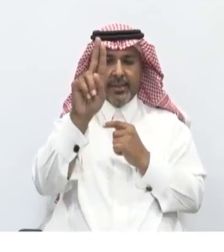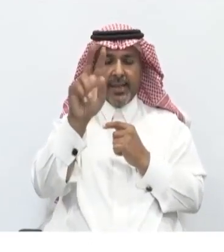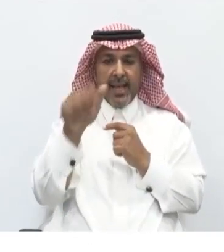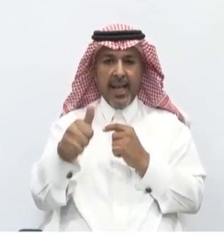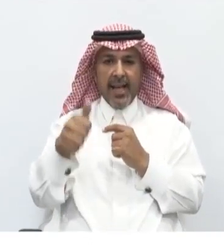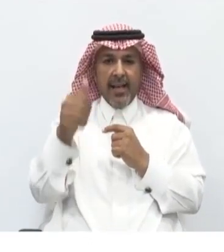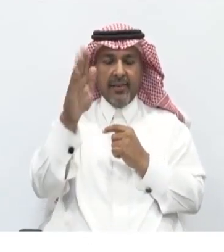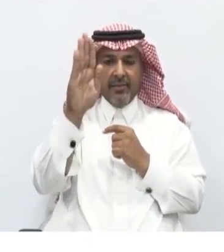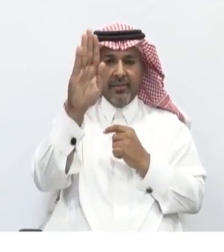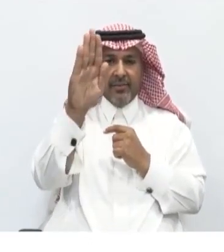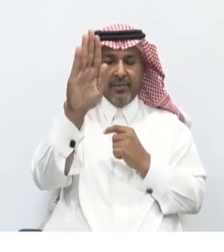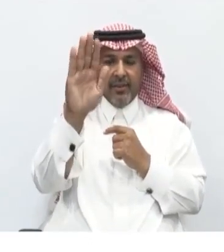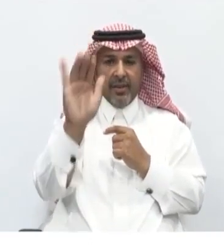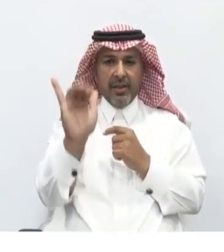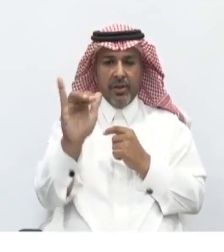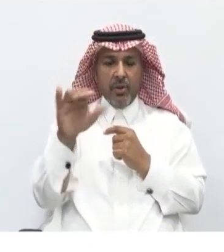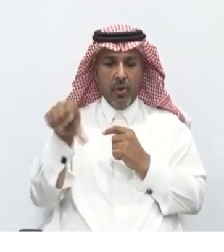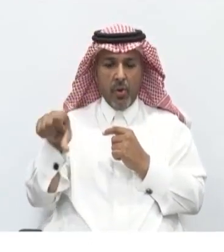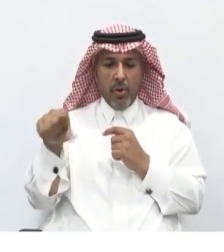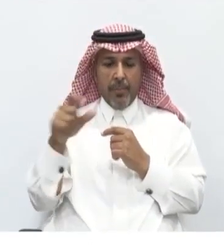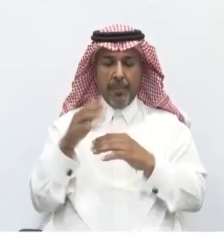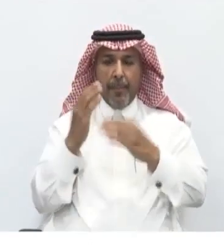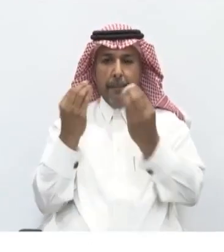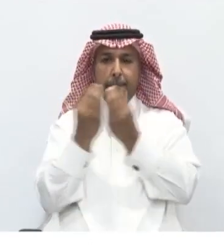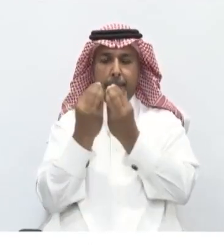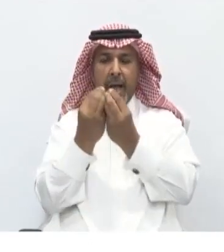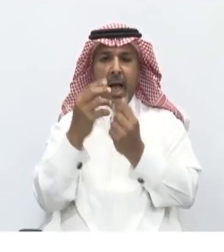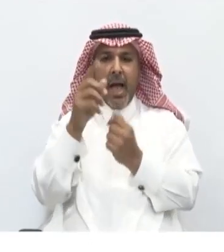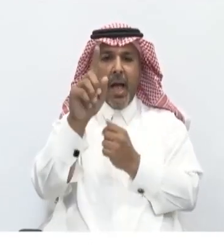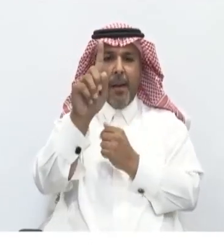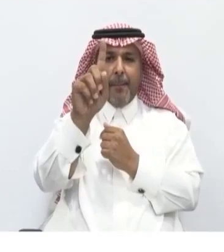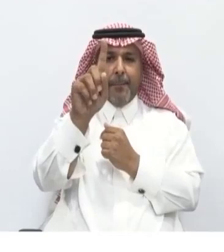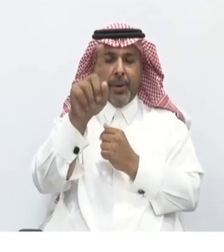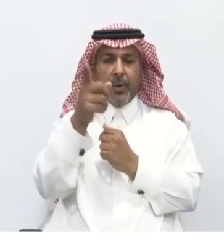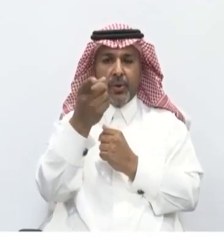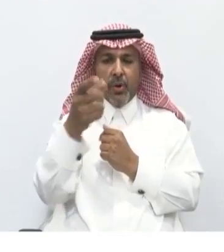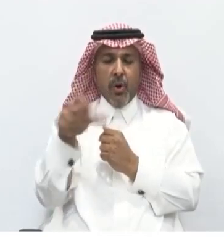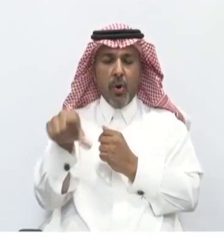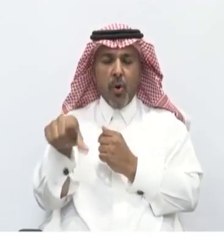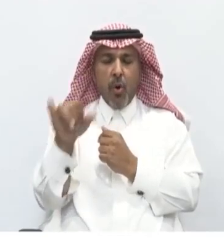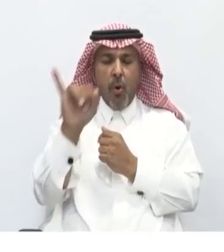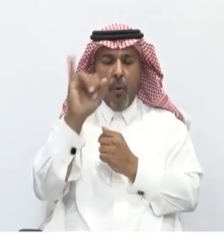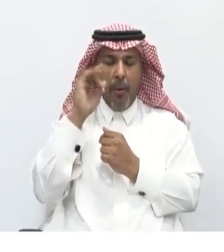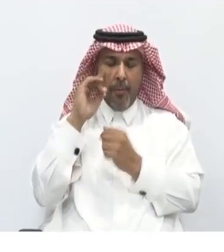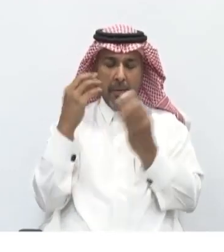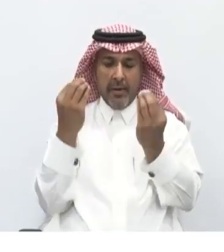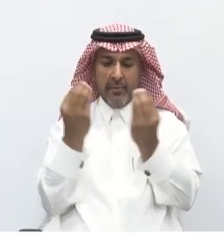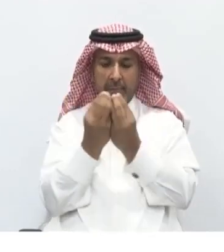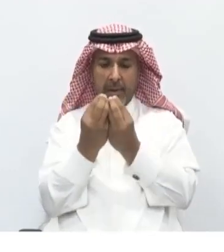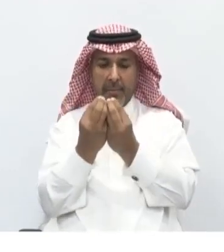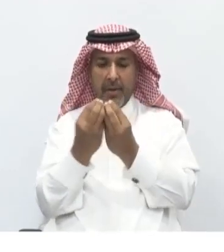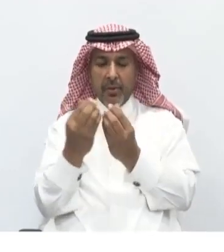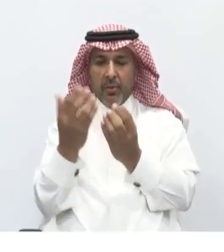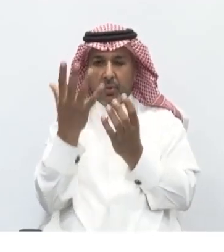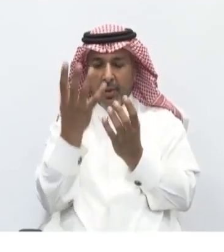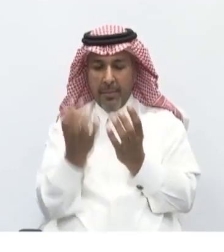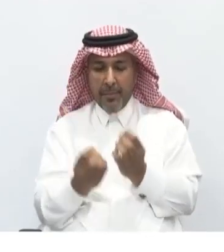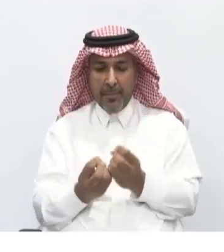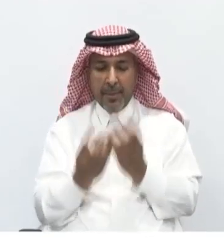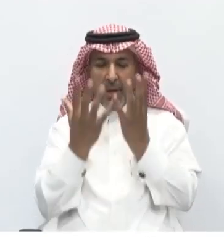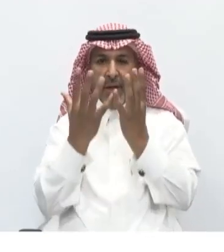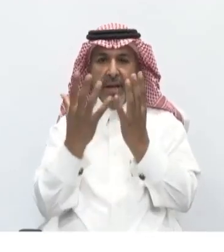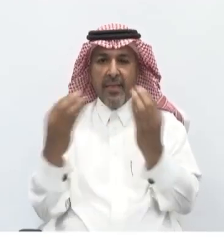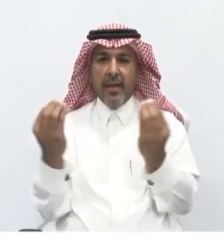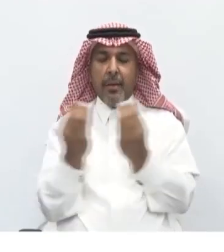مع البروم طبعا البروم من الجزيئات الثنائيه فيكتب بي ار 2 اعطاني كي بي ار لنحقق